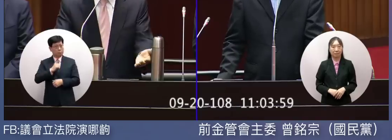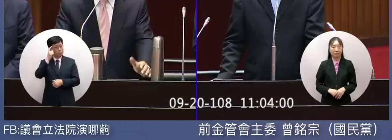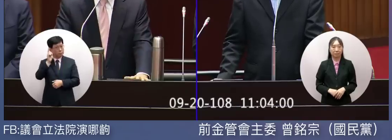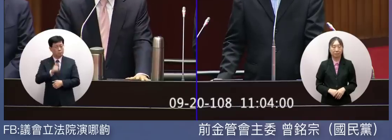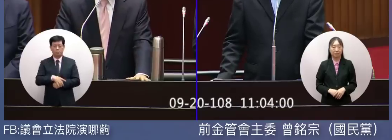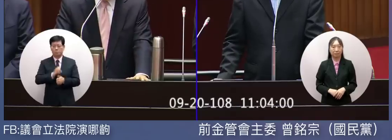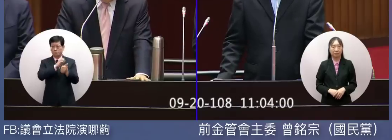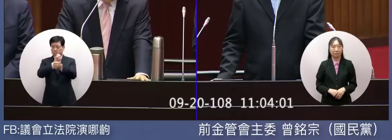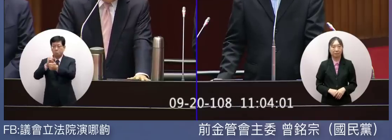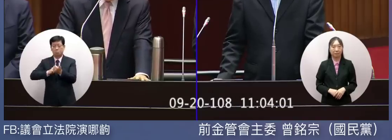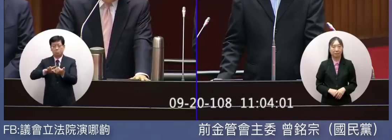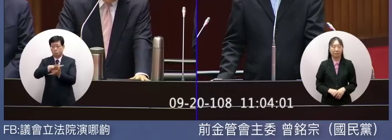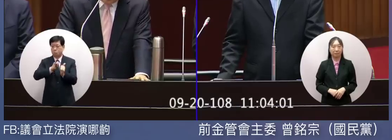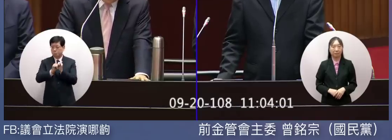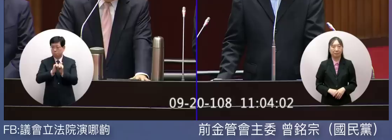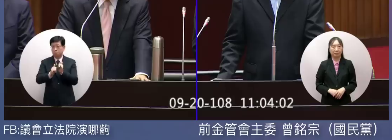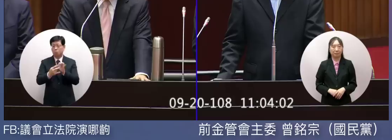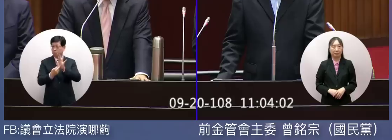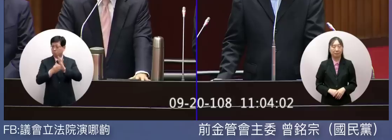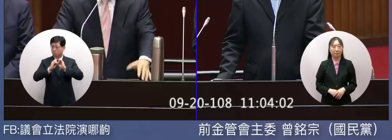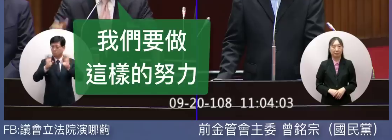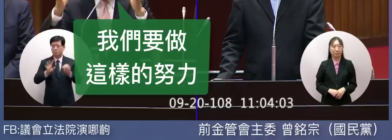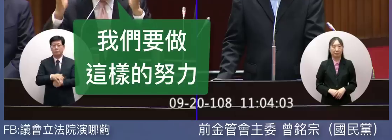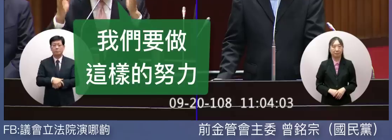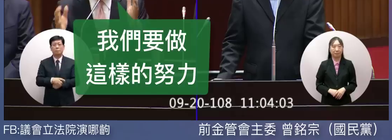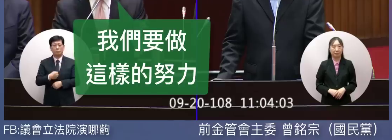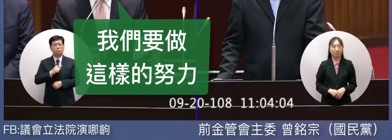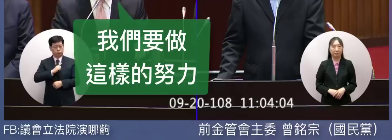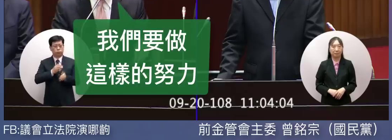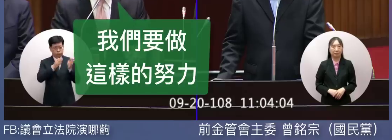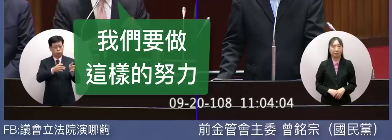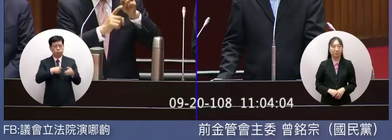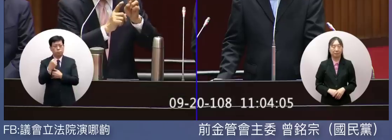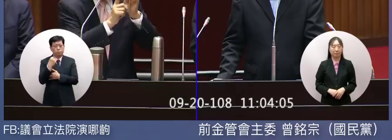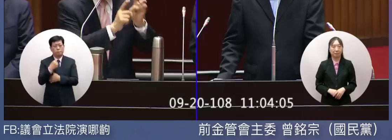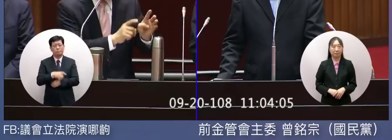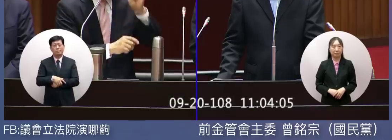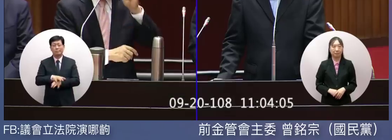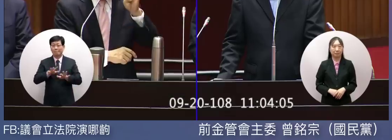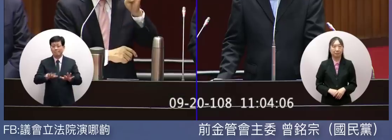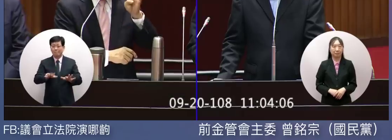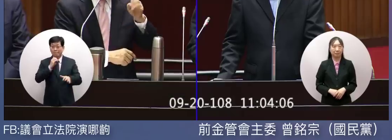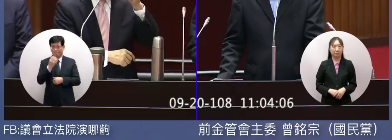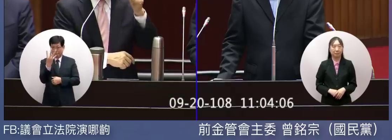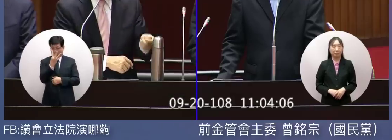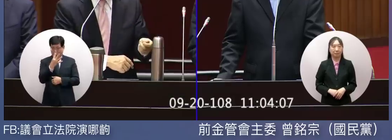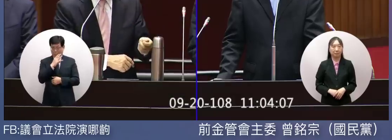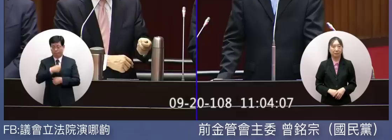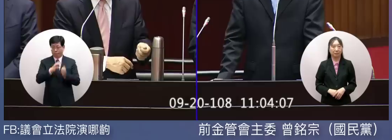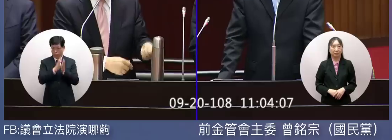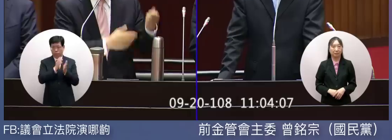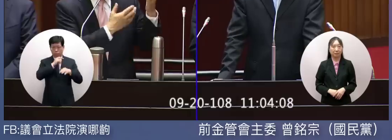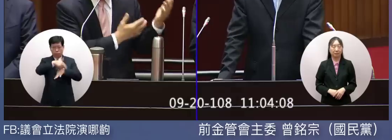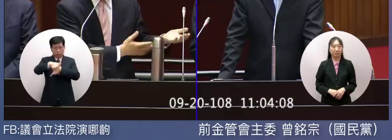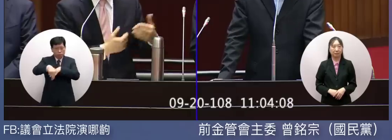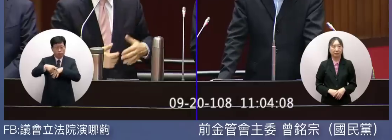是告知全国民众，向全国民众报告，我们要做这样的努力。但现在4条路线可行性